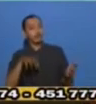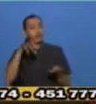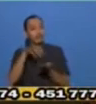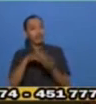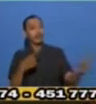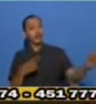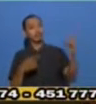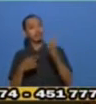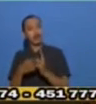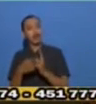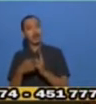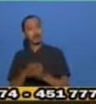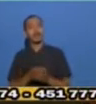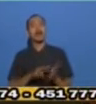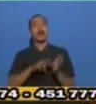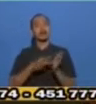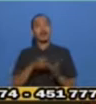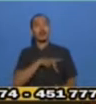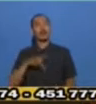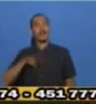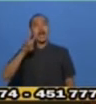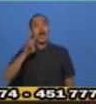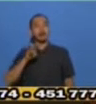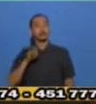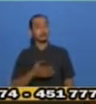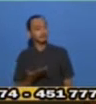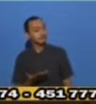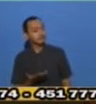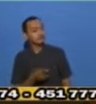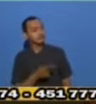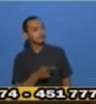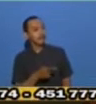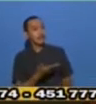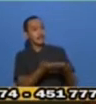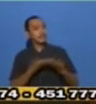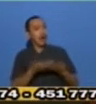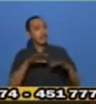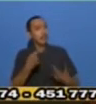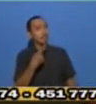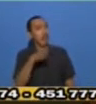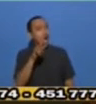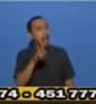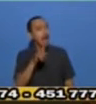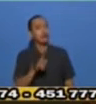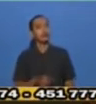siapa yang tidak dalam antrian hari itu, supaya tidak terjadi kerumunan sehingga pelaksanaan